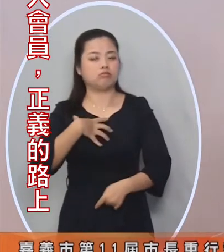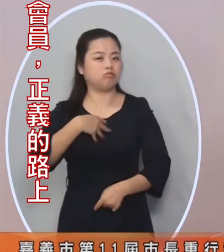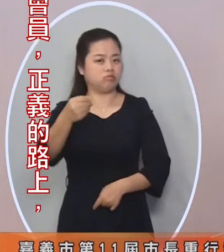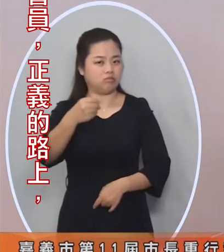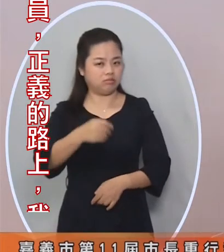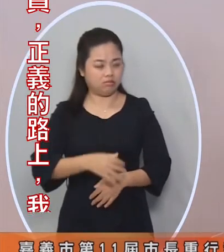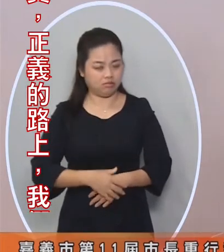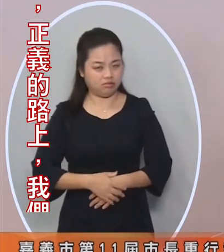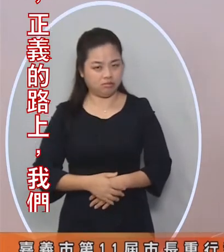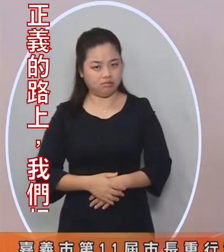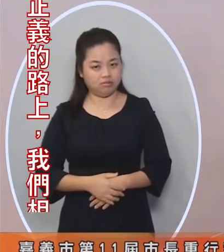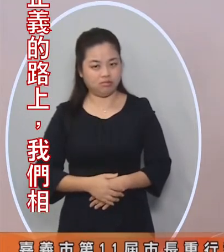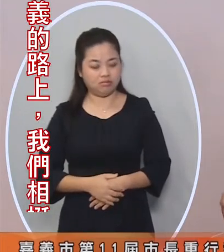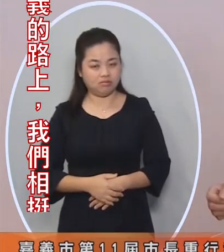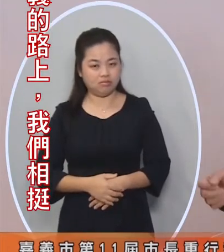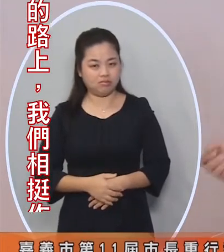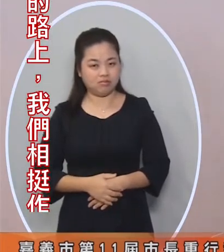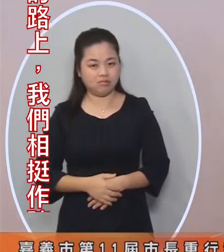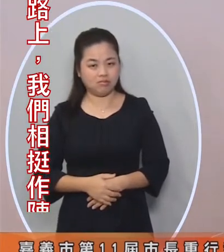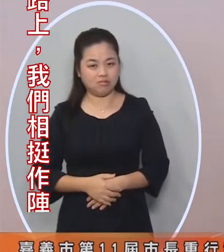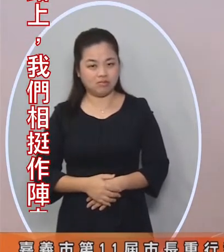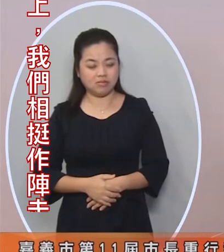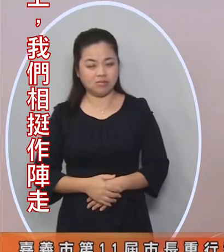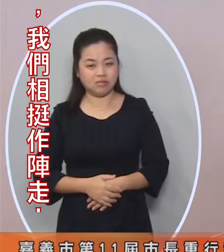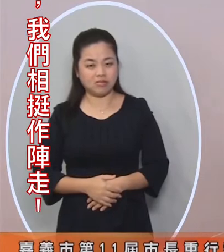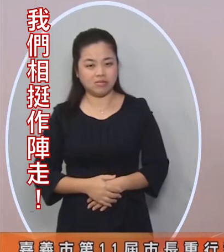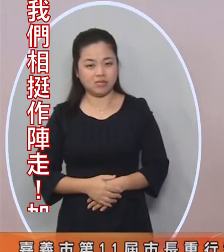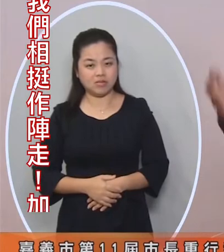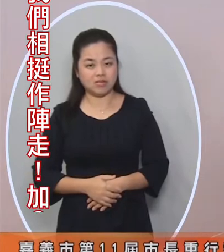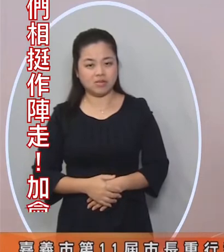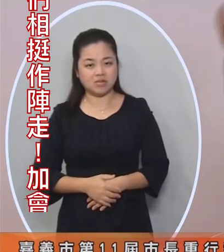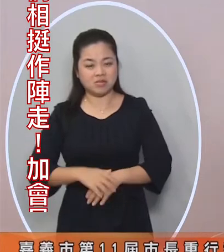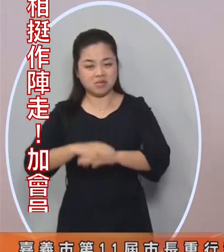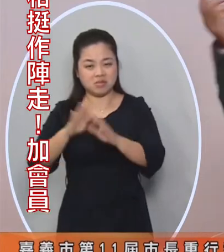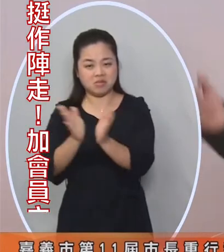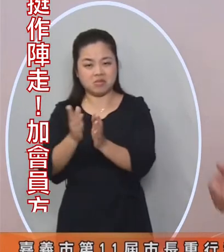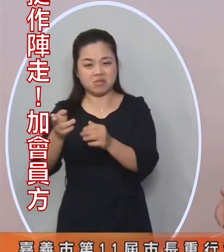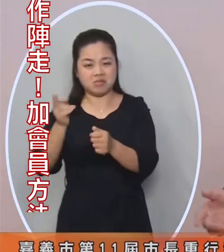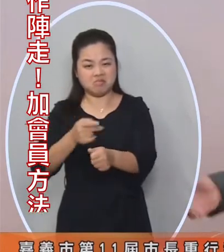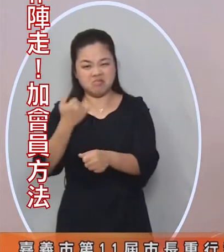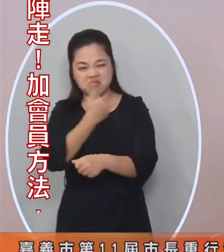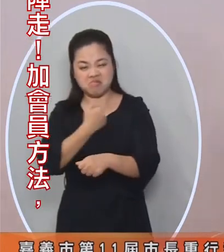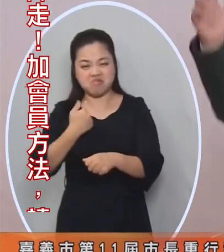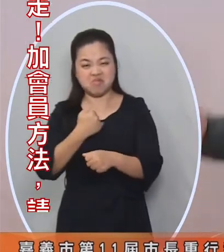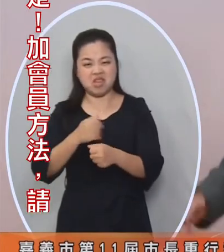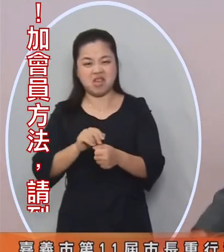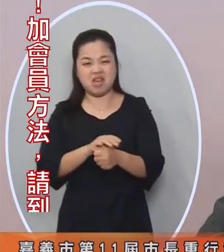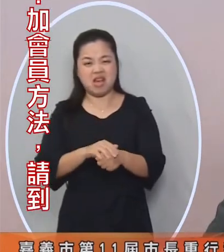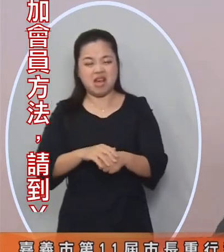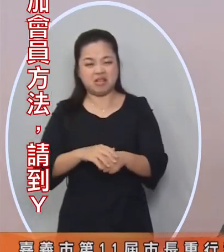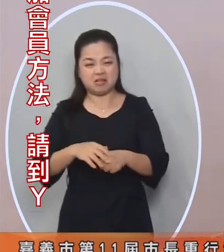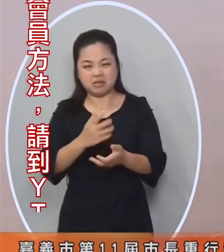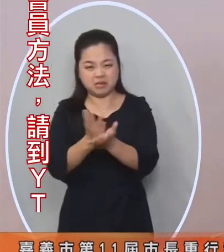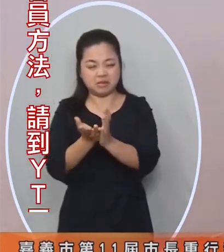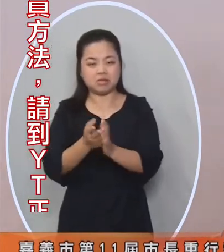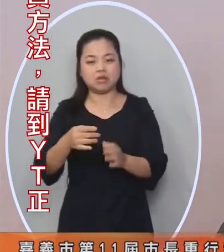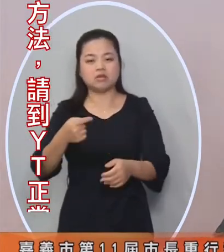对无？哦对无？哦，啊无，佮惊讲通牌佮冒失佮安怎佮安怎？迄种小事情